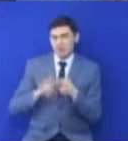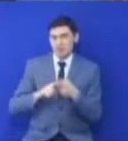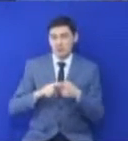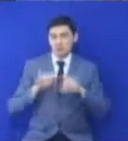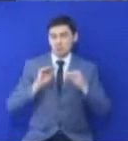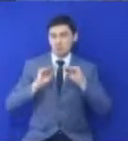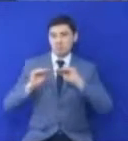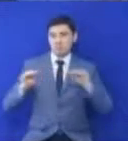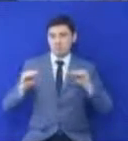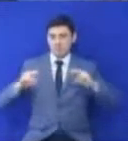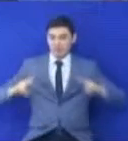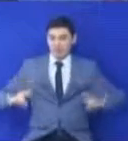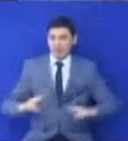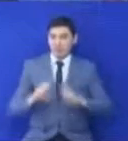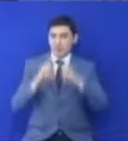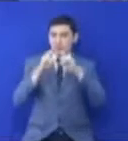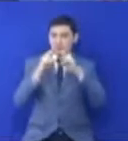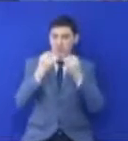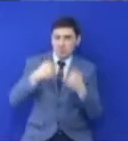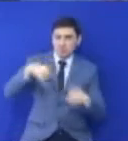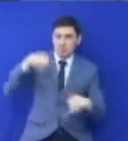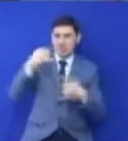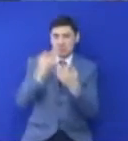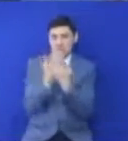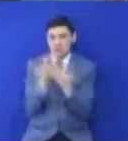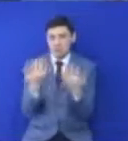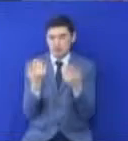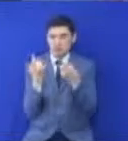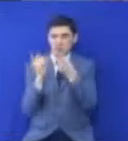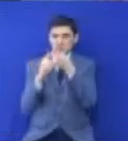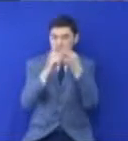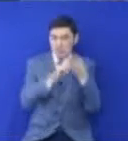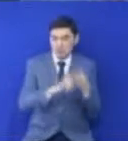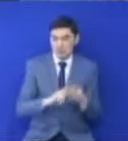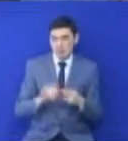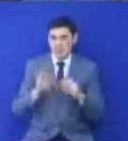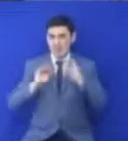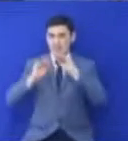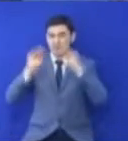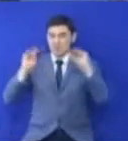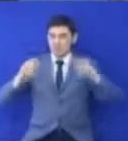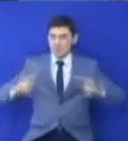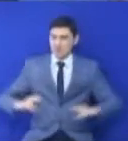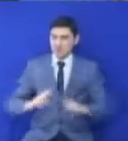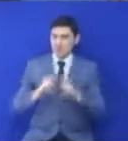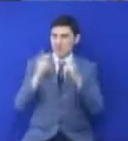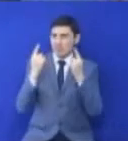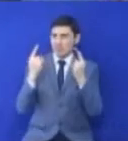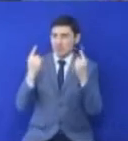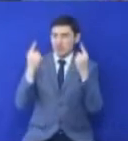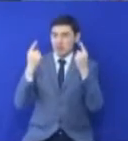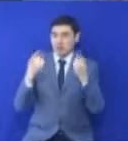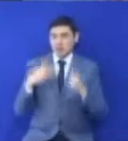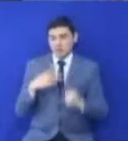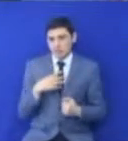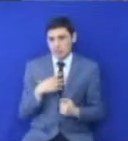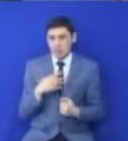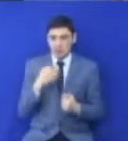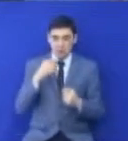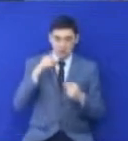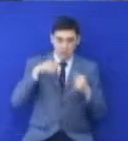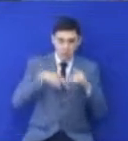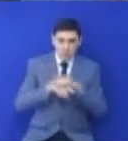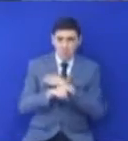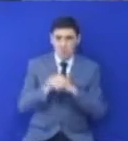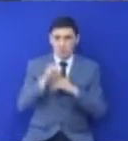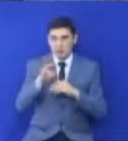Мен телемұнараны монтаждау жұмысына жауапты болдым. Бұл өмірде орнатқан ең биік ескерткіш деп санаймын. Сондай ақ байланыс пен студиядағы қондырғылар